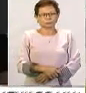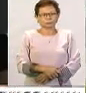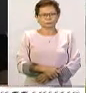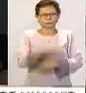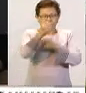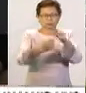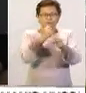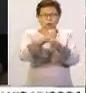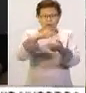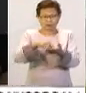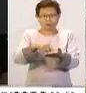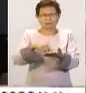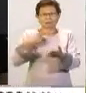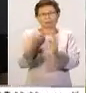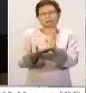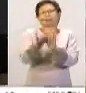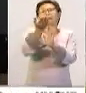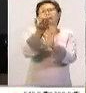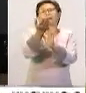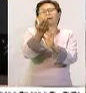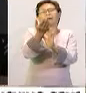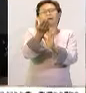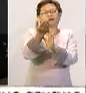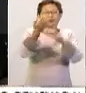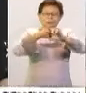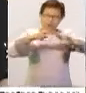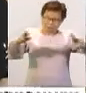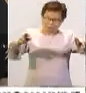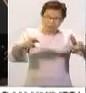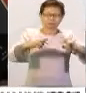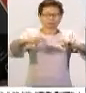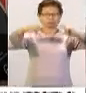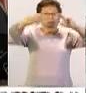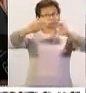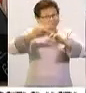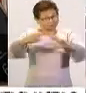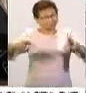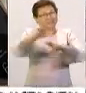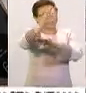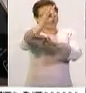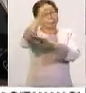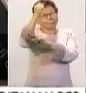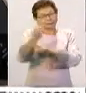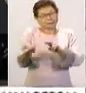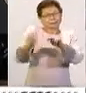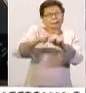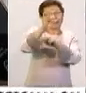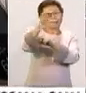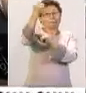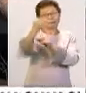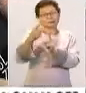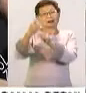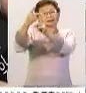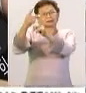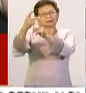Tahun ini kita telah meningkatkan dari segi persediaan 8 bas. Kita ada 8 bas khas